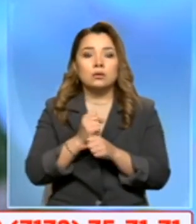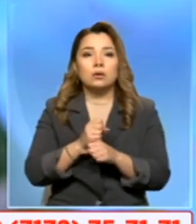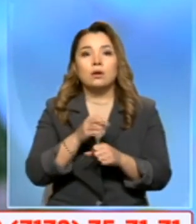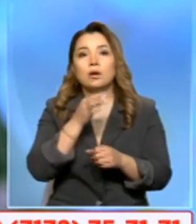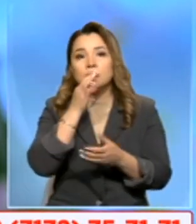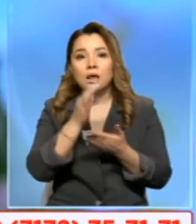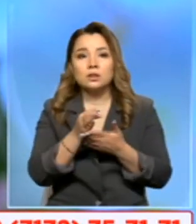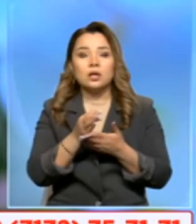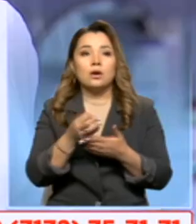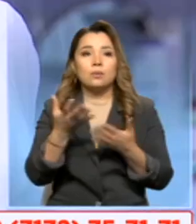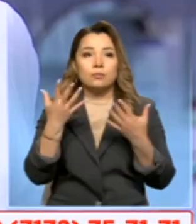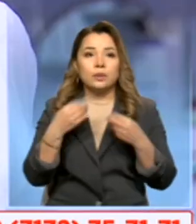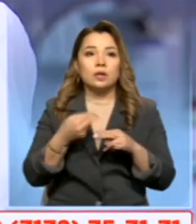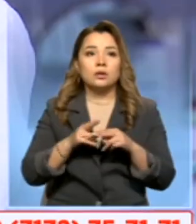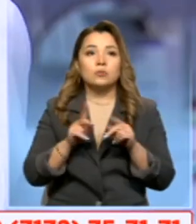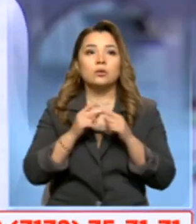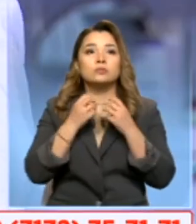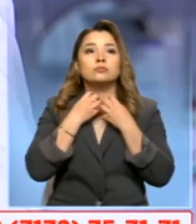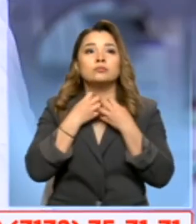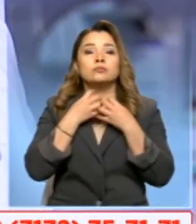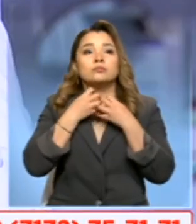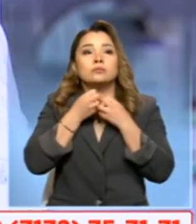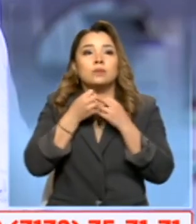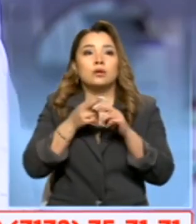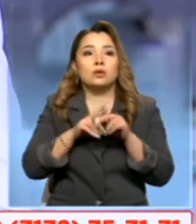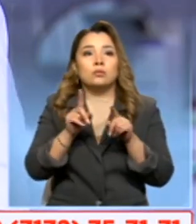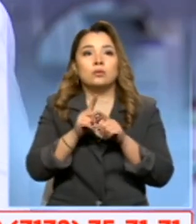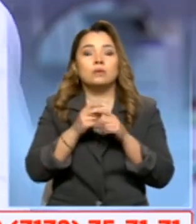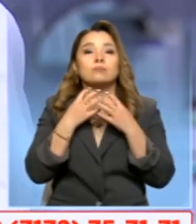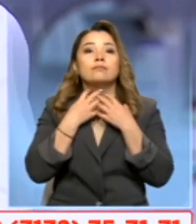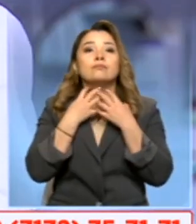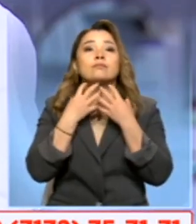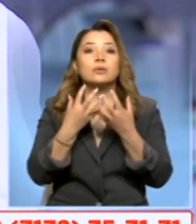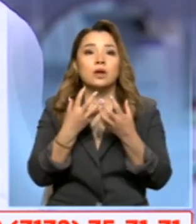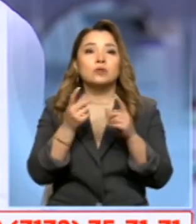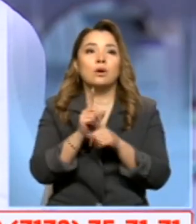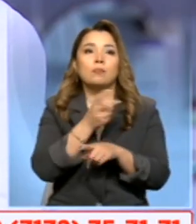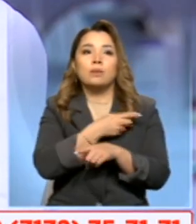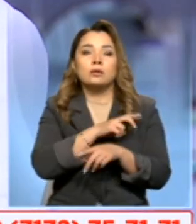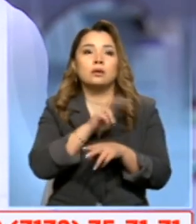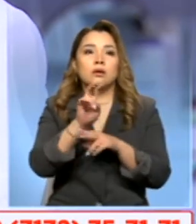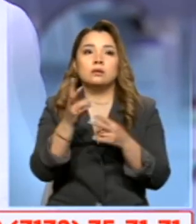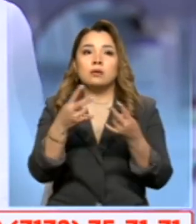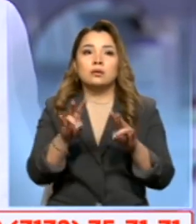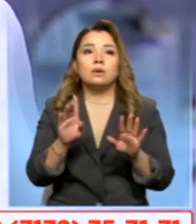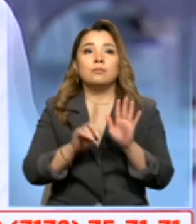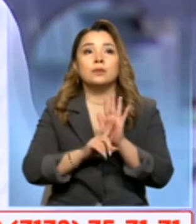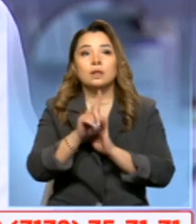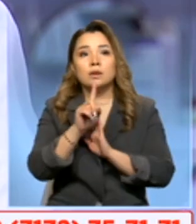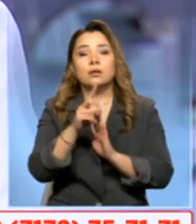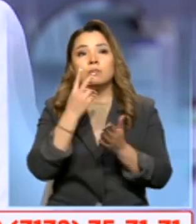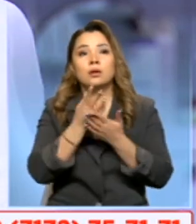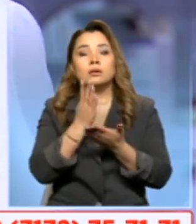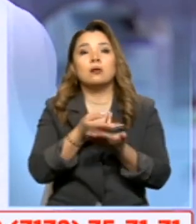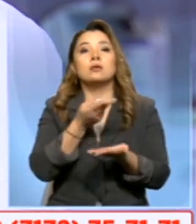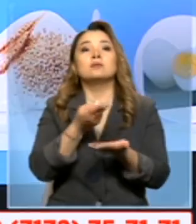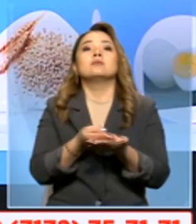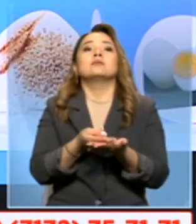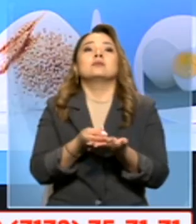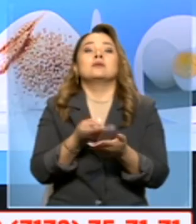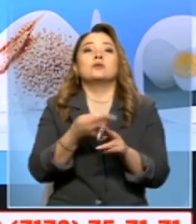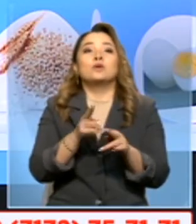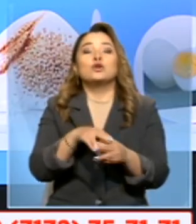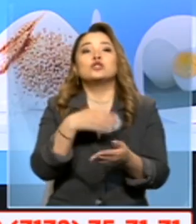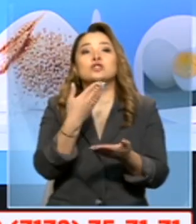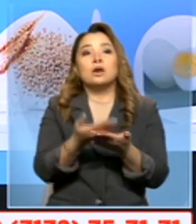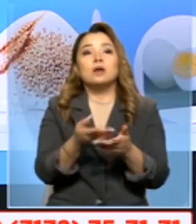мына буын ертең сізді буындырып, мына сыртқа мүлдем шығып кеткен кезде ғана дәрігерге бармай. Ең бірінші белгі осы. Сіз